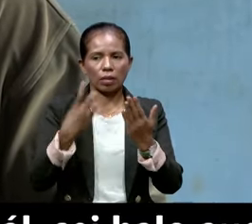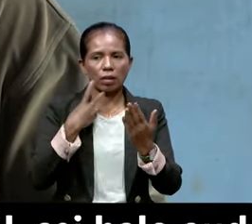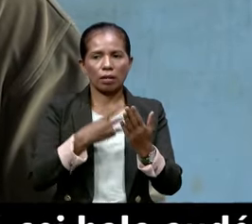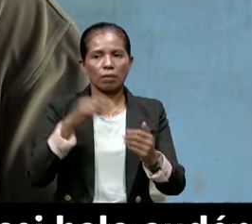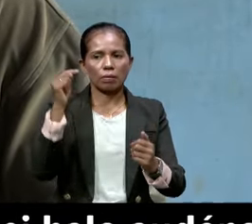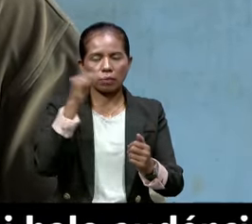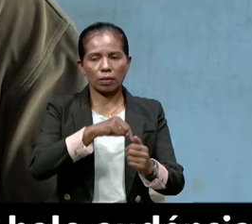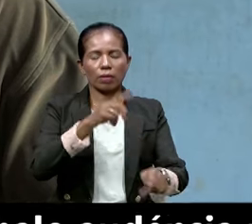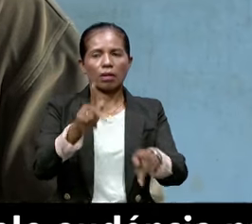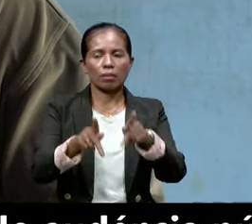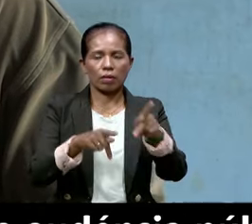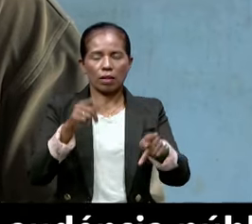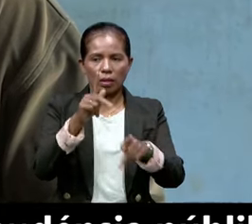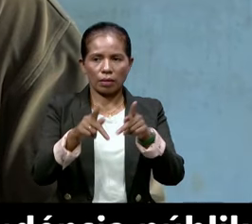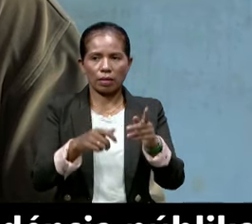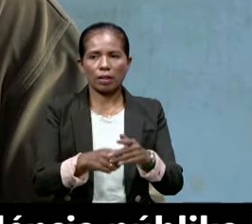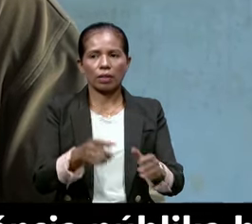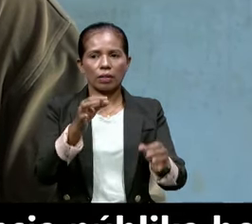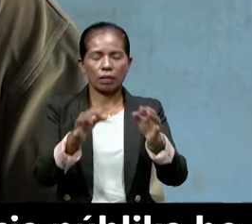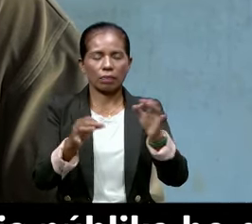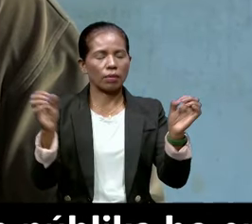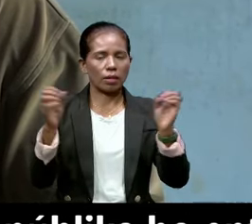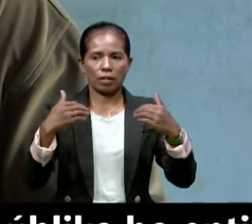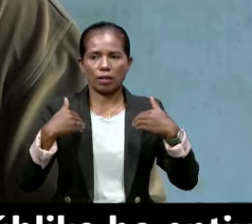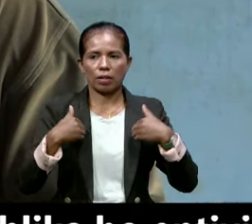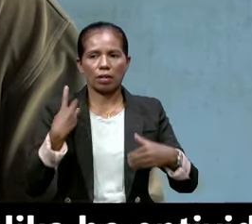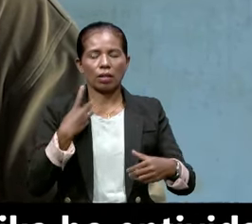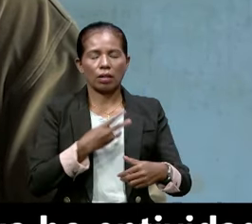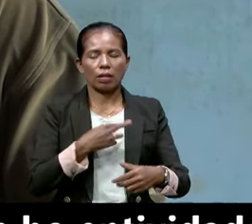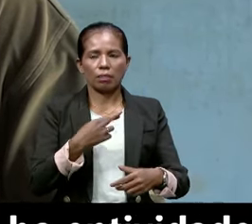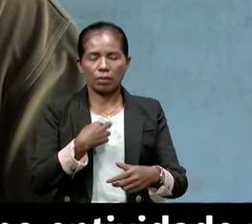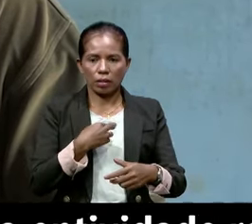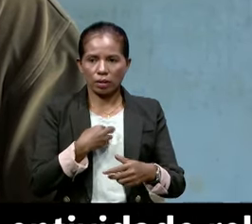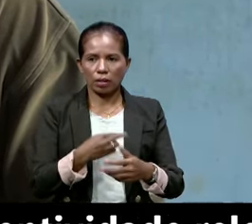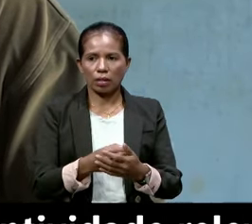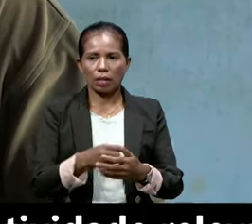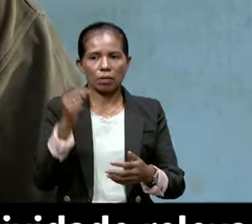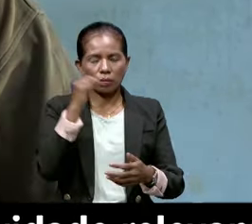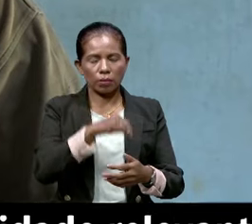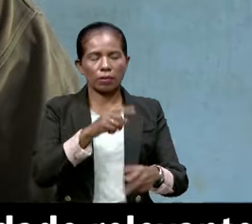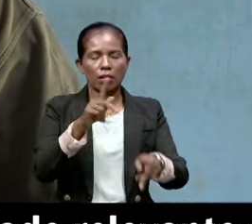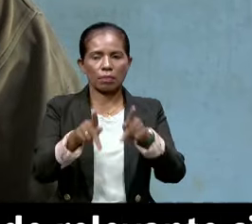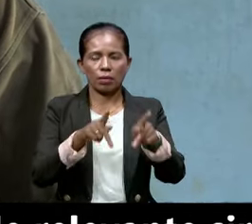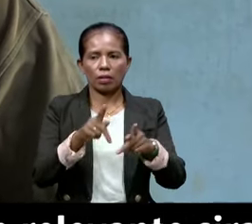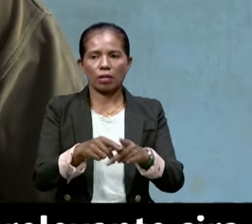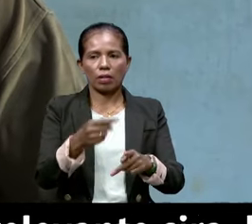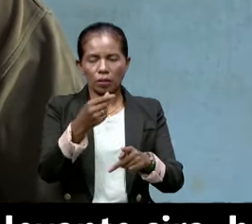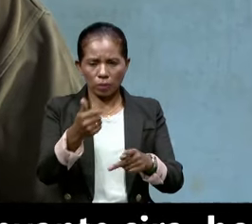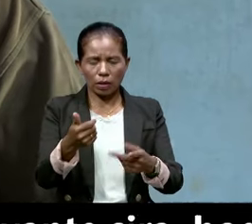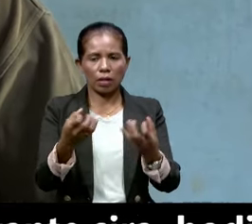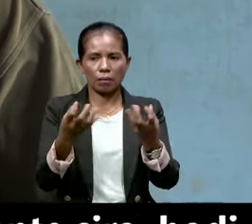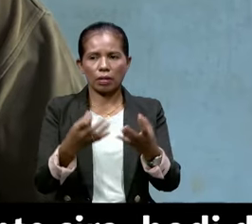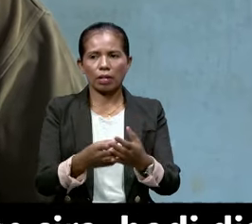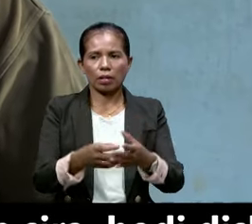bosokon amini apo. Se idane la acontece amira si ma bosokon amini apo. Oi tu angka barak